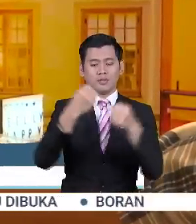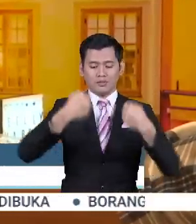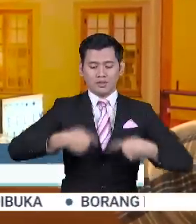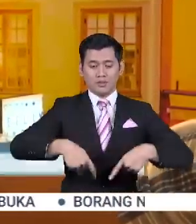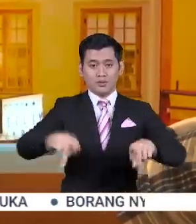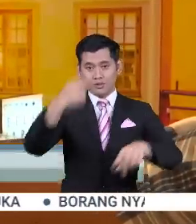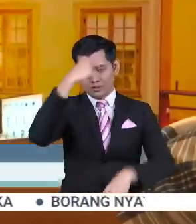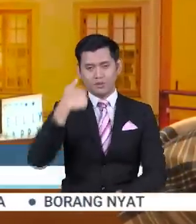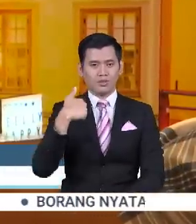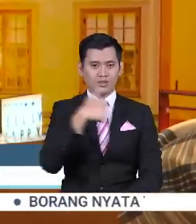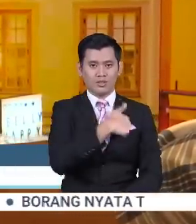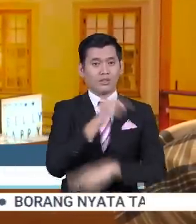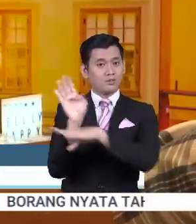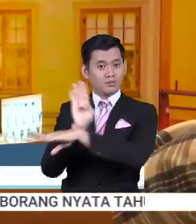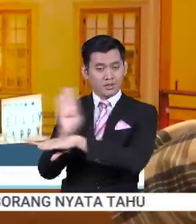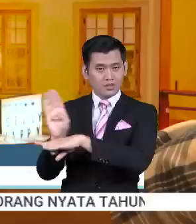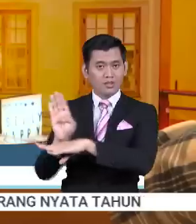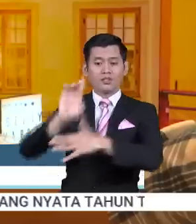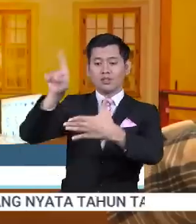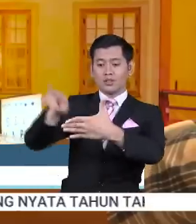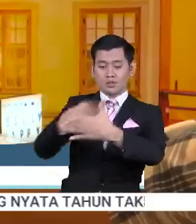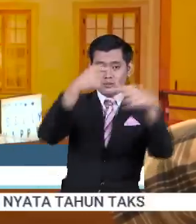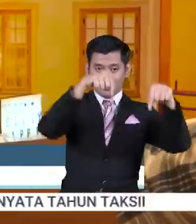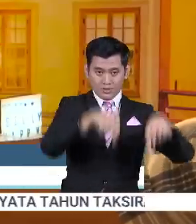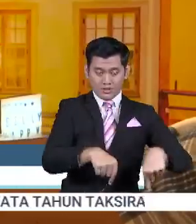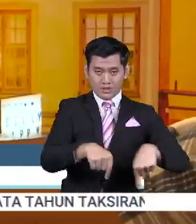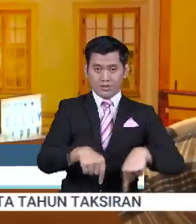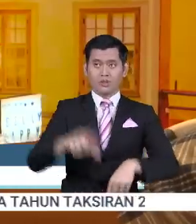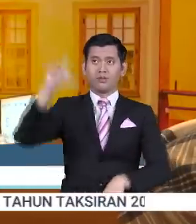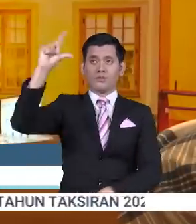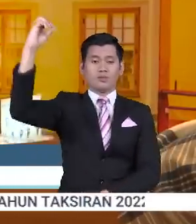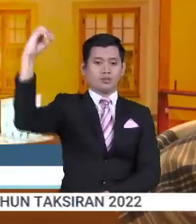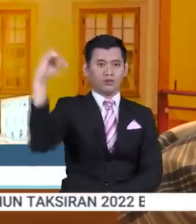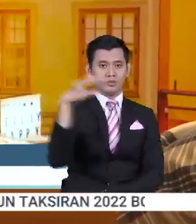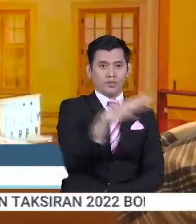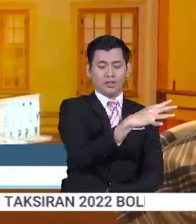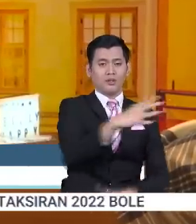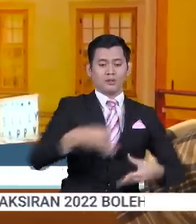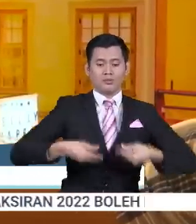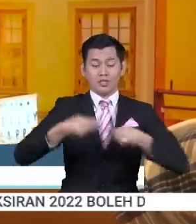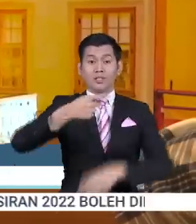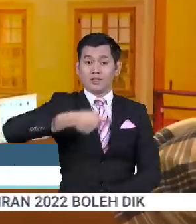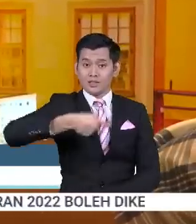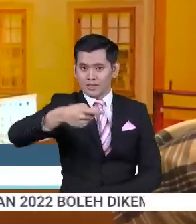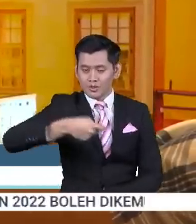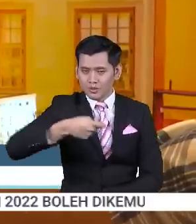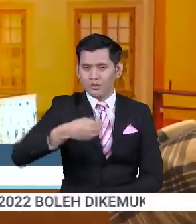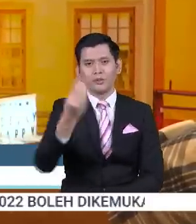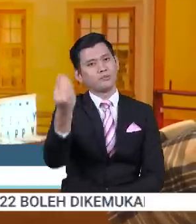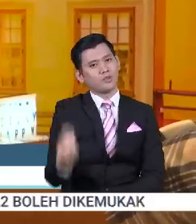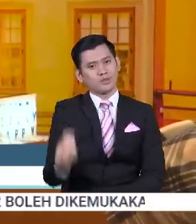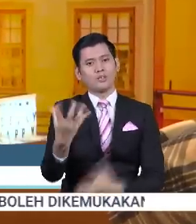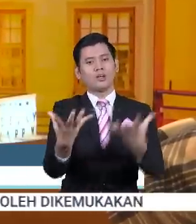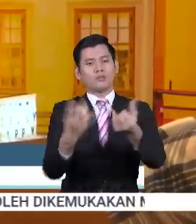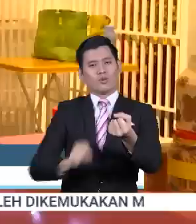untuk berniaga dan juga satu bulan kat sini, bulan Ramadan, mereka kasih dengan sewa yang murah untuk kita. Jadi kiranya mereka nak support